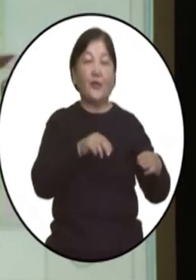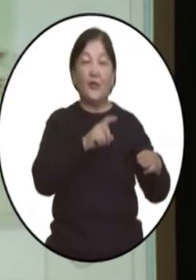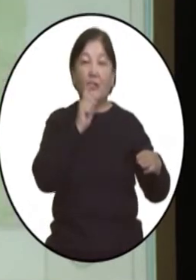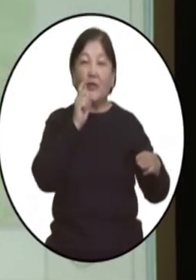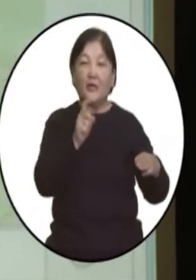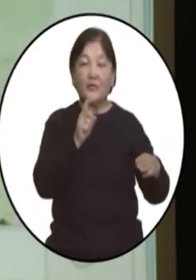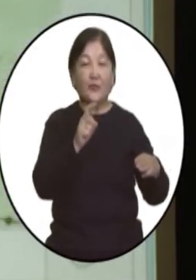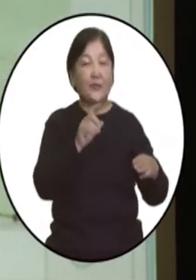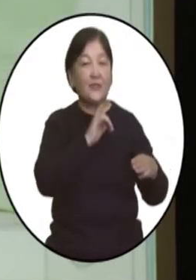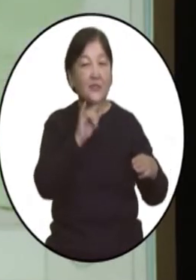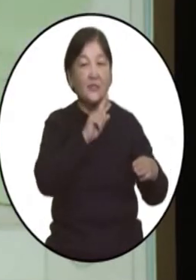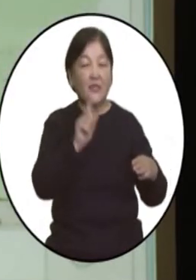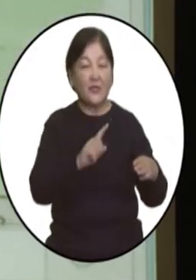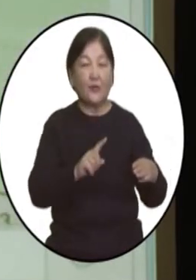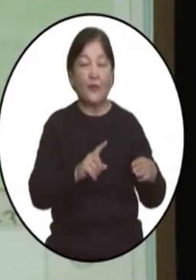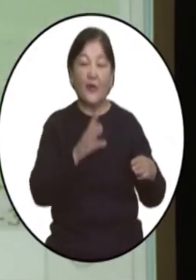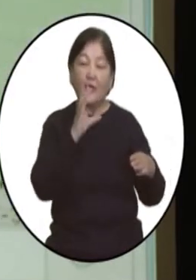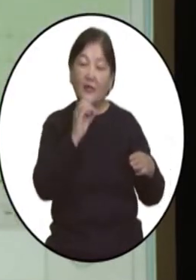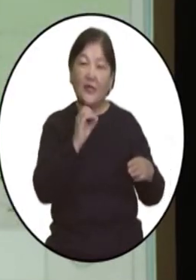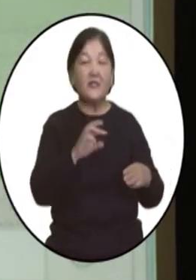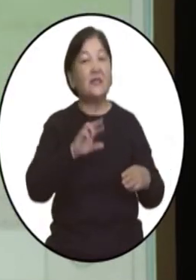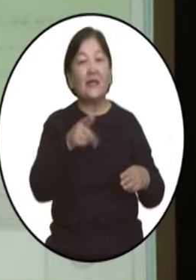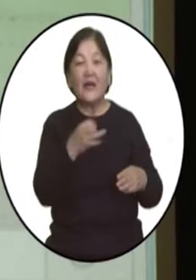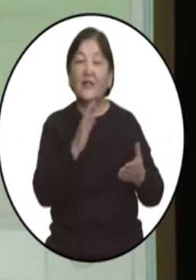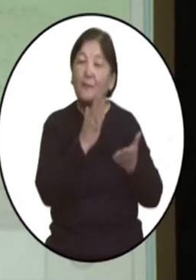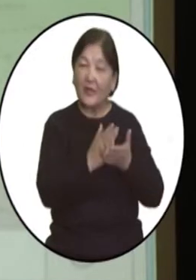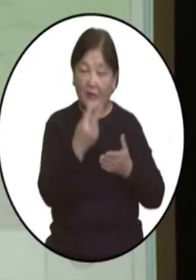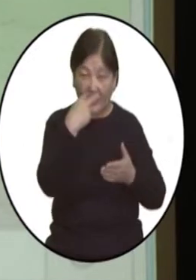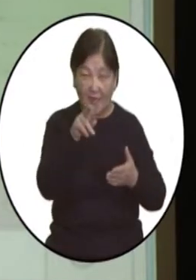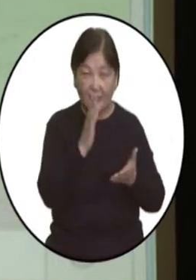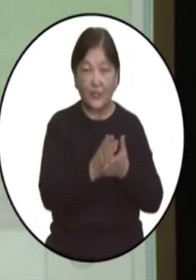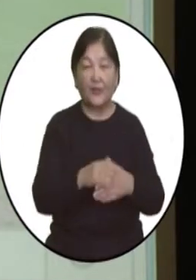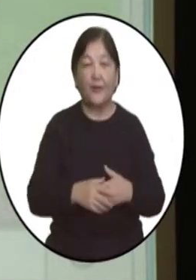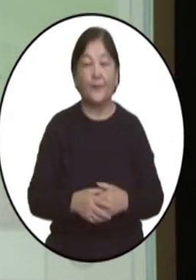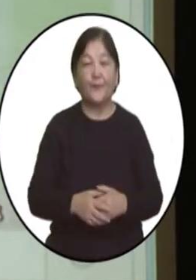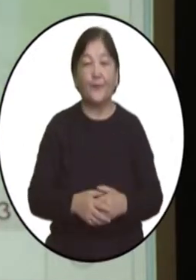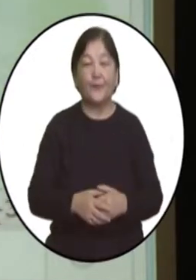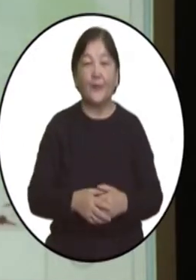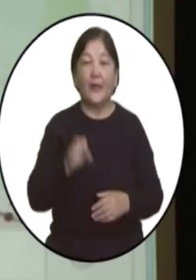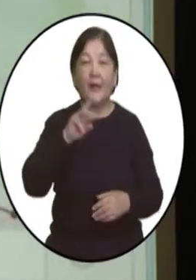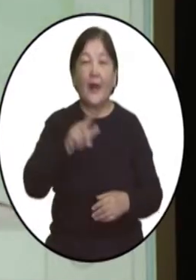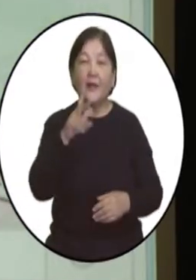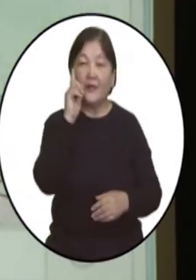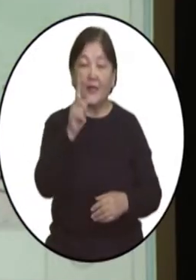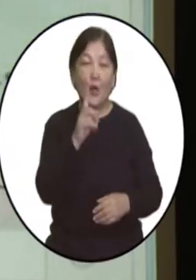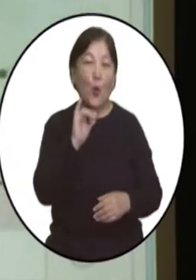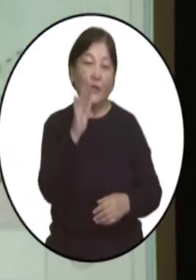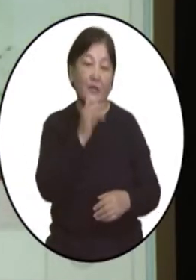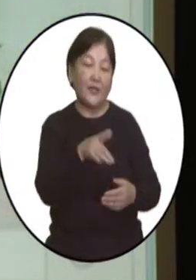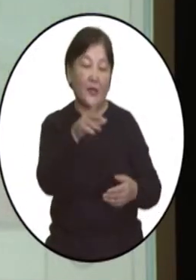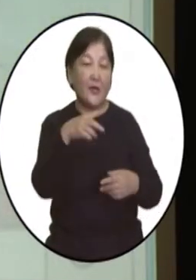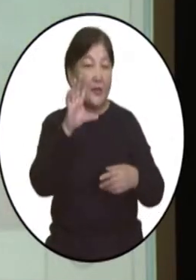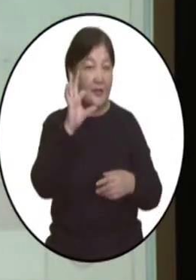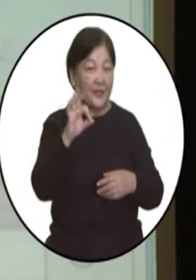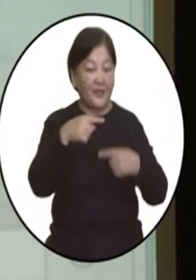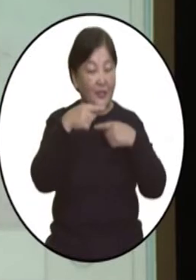уу тэгээс ялгаатай байдаг байх нэ. За одоо бүгдээрээ аль нэг утгыг тэгтэй тэнцвүүлээд